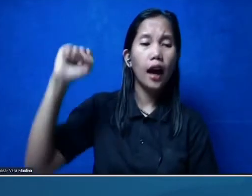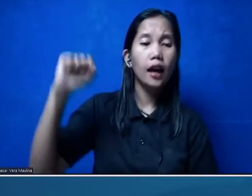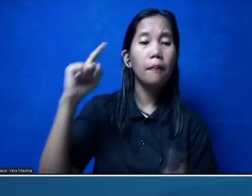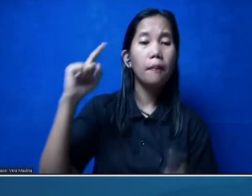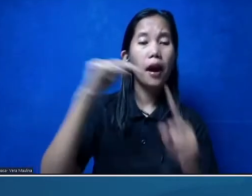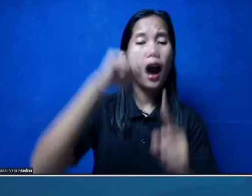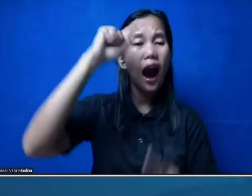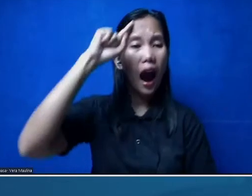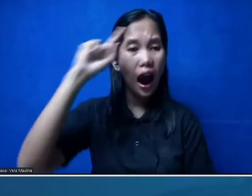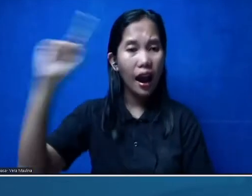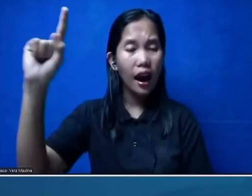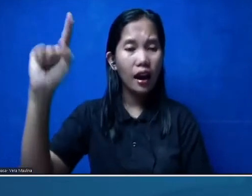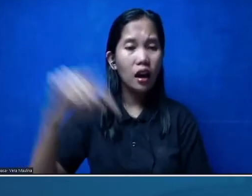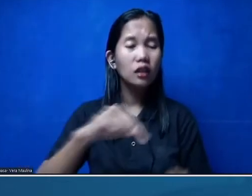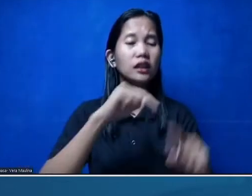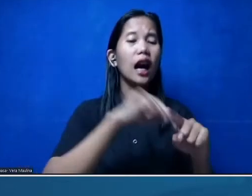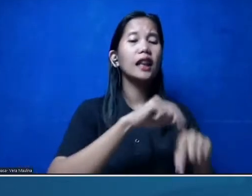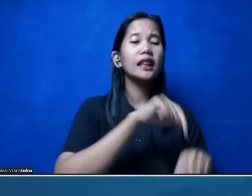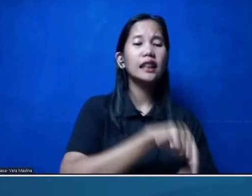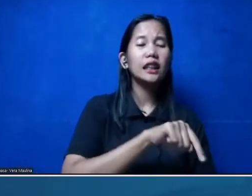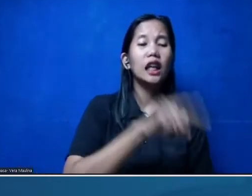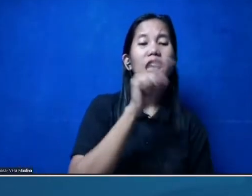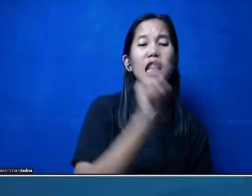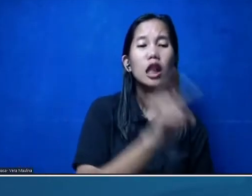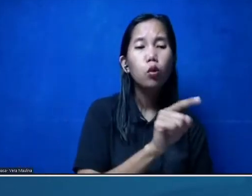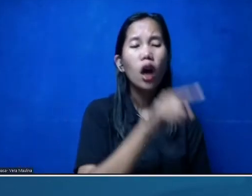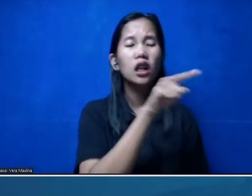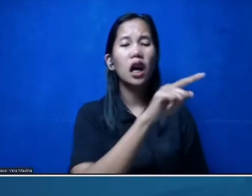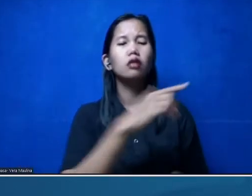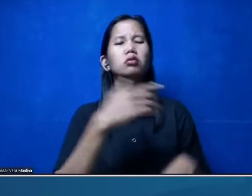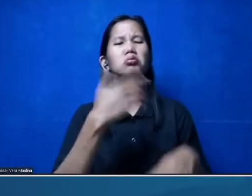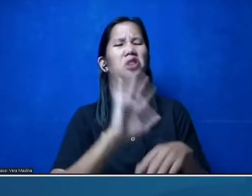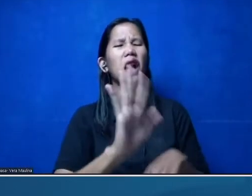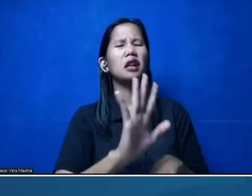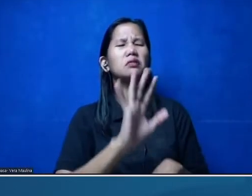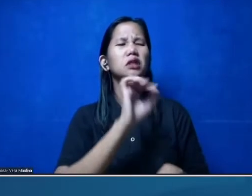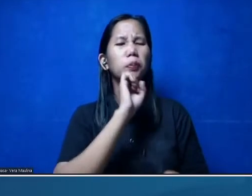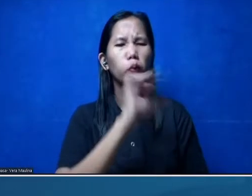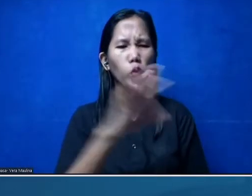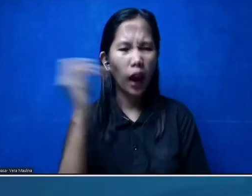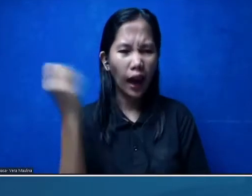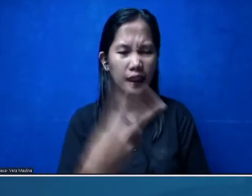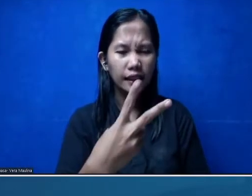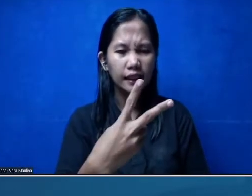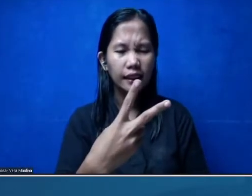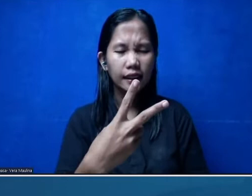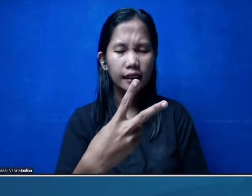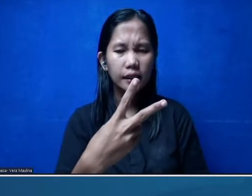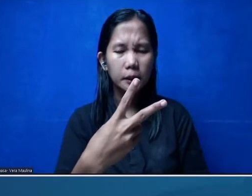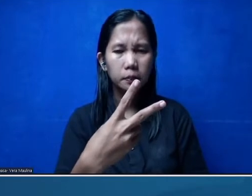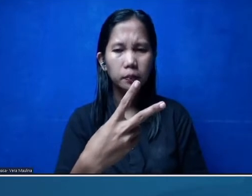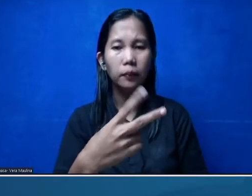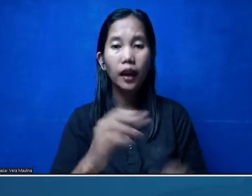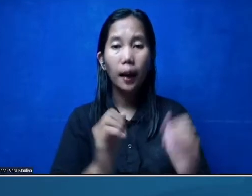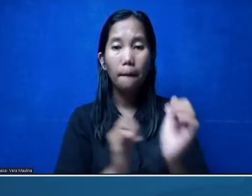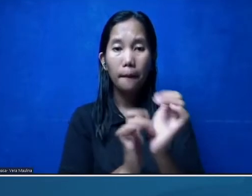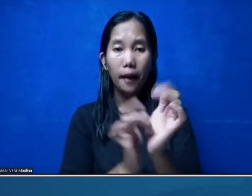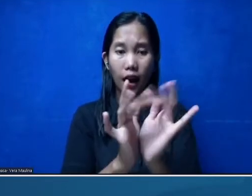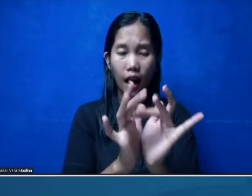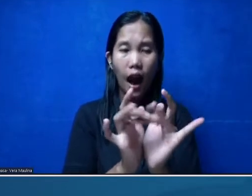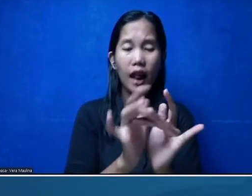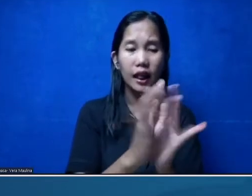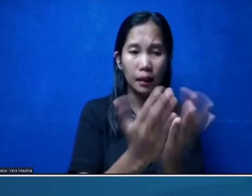dalam alkitab tapi cetakan setan atau iblis Kenapa Karena dia sudah menjadi sombong